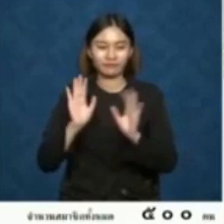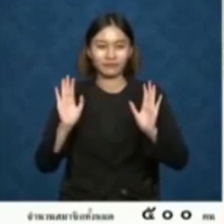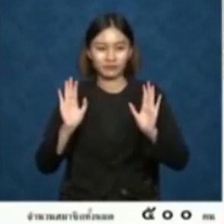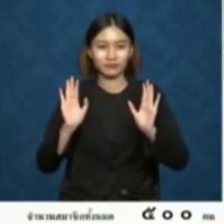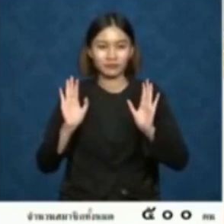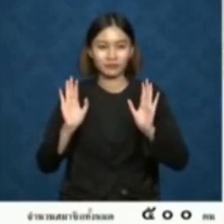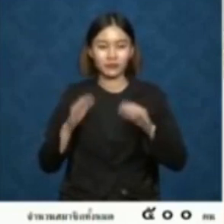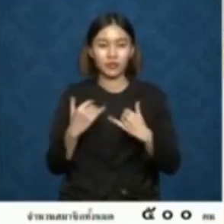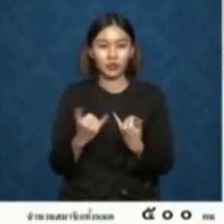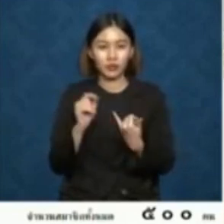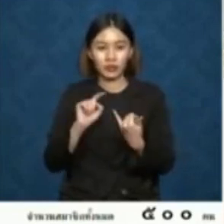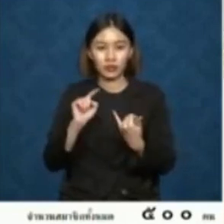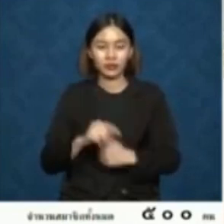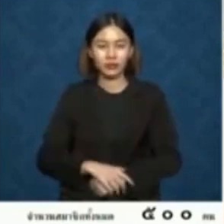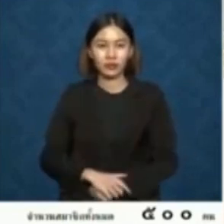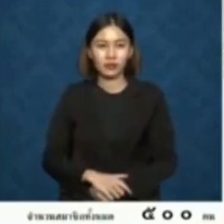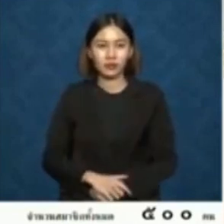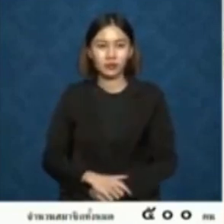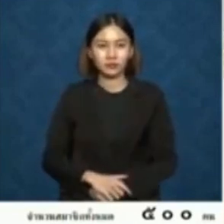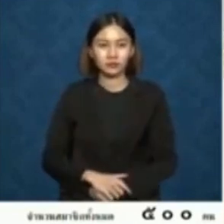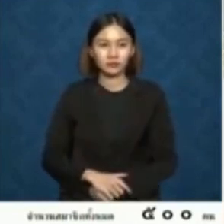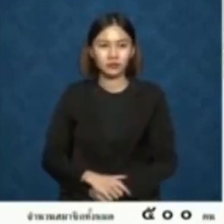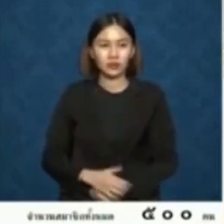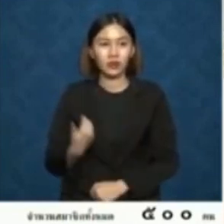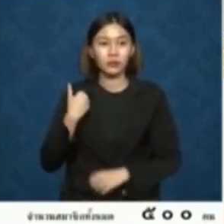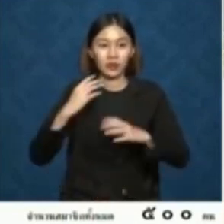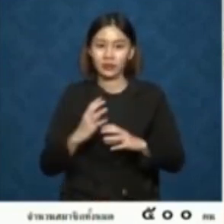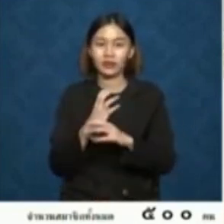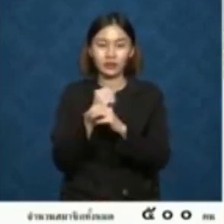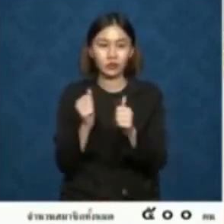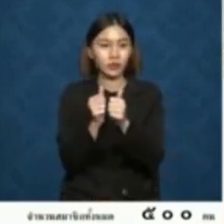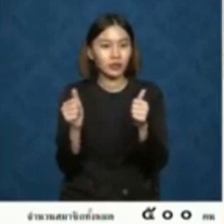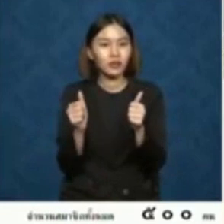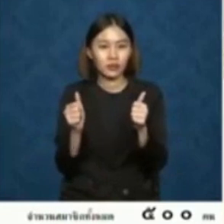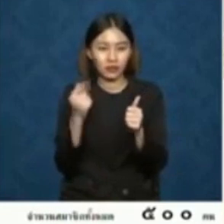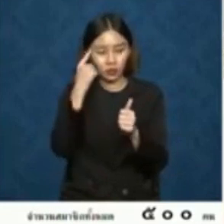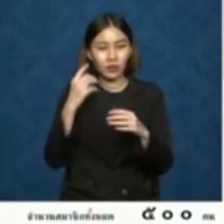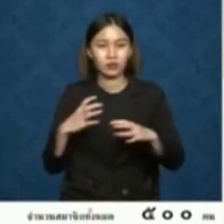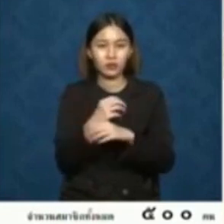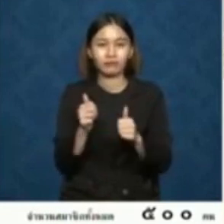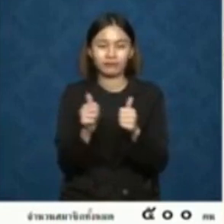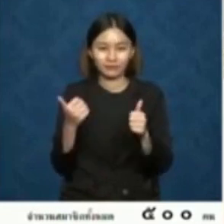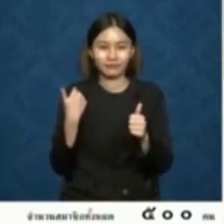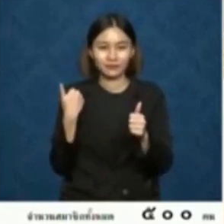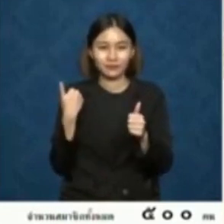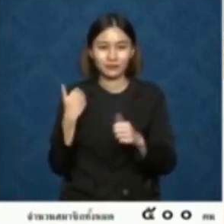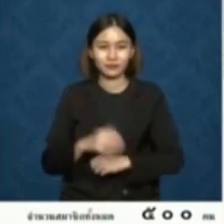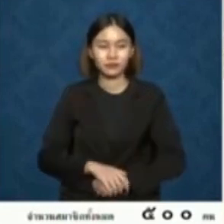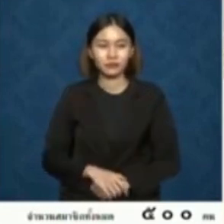วครับทีนี้ว่าเดี๋ยวผมมีข้อสรุปที่ดีนะครับผมมีข้อสรุปที่ดีนะครับ